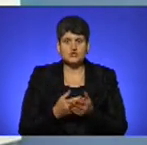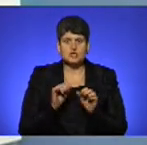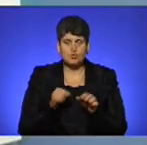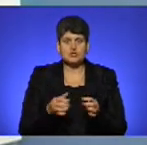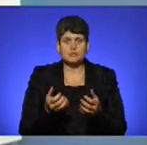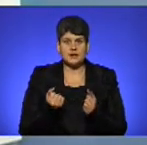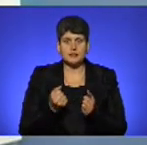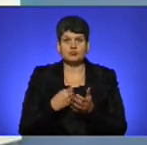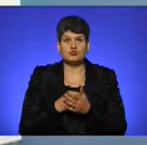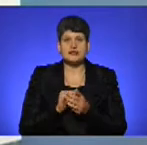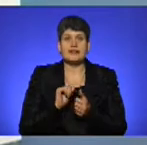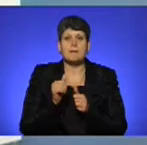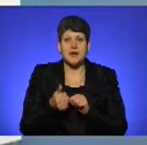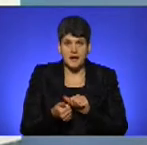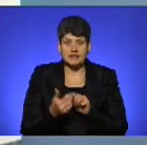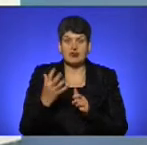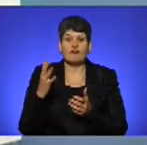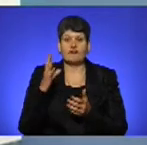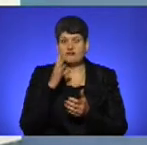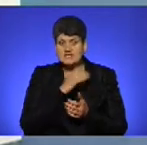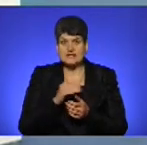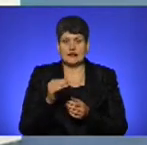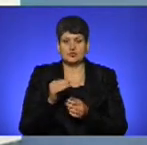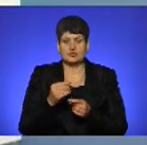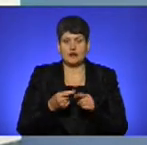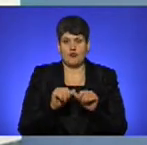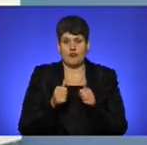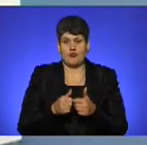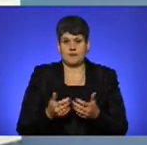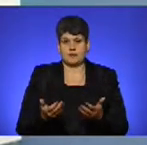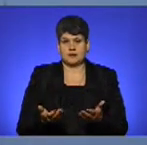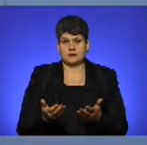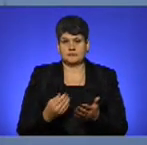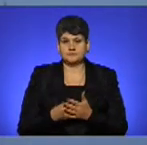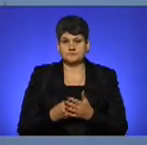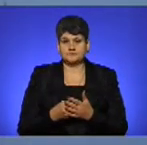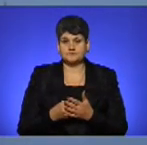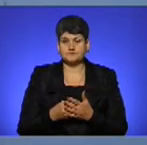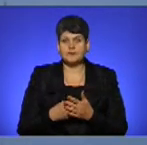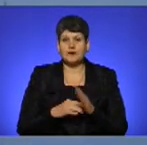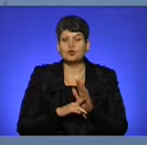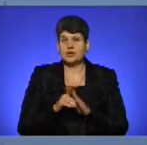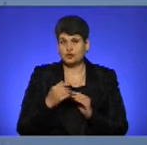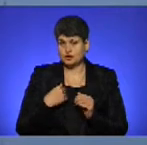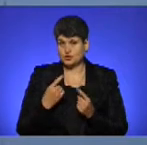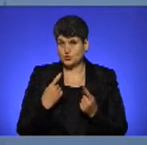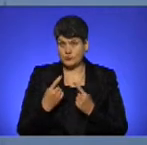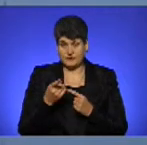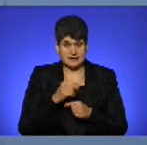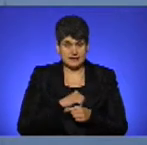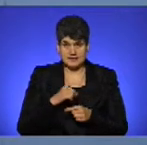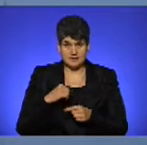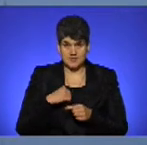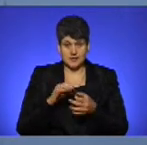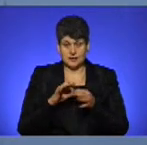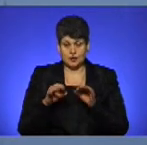бюджет наперед, аби встигнути тоді міжбюджетні відносини вже оформити таким чином? Ну, на початку нашої розмови ви самі зголосилися,